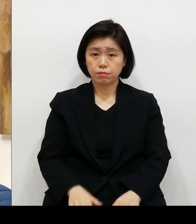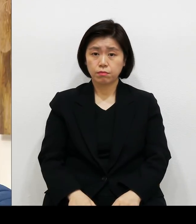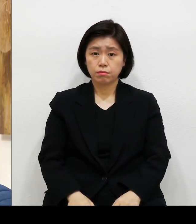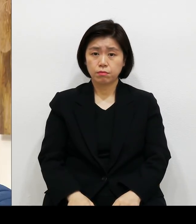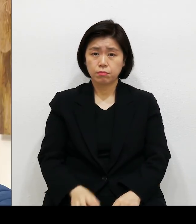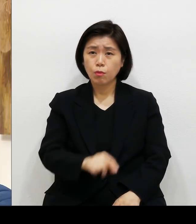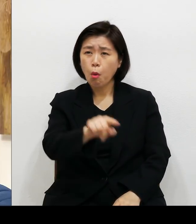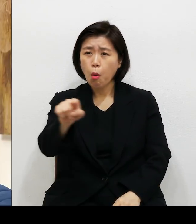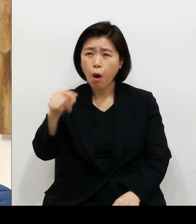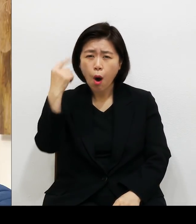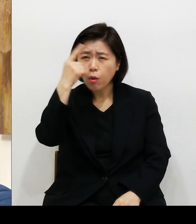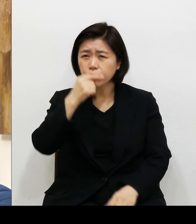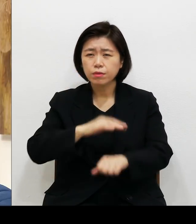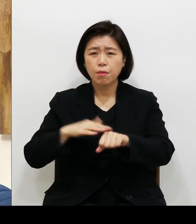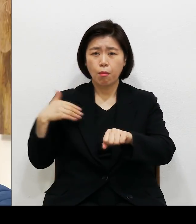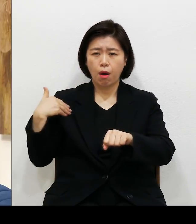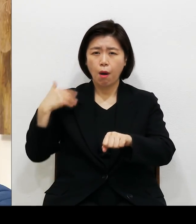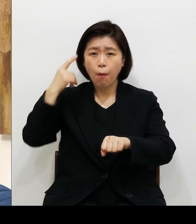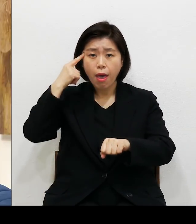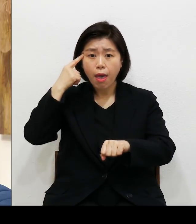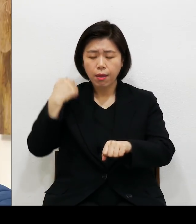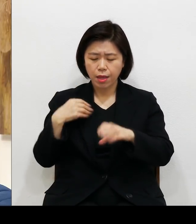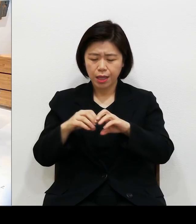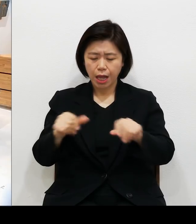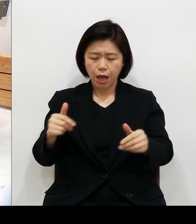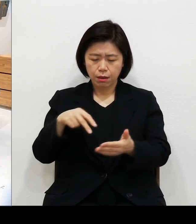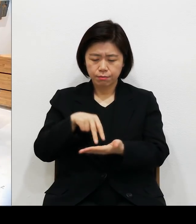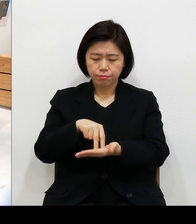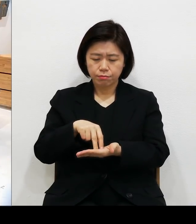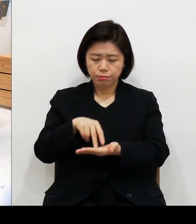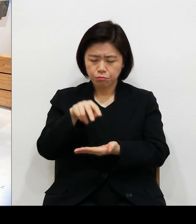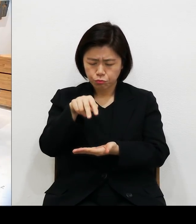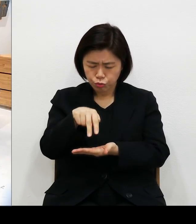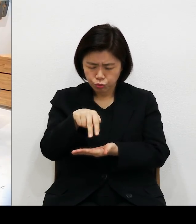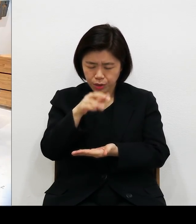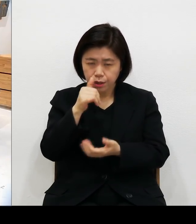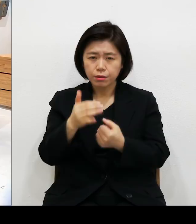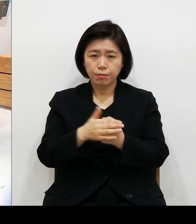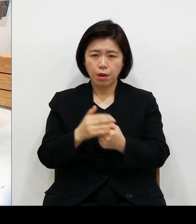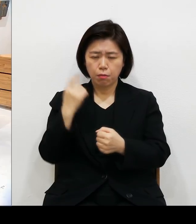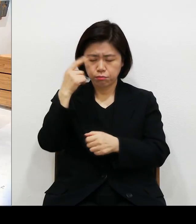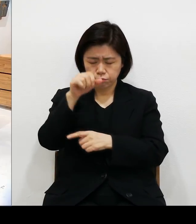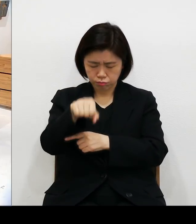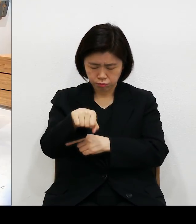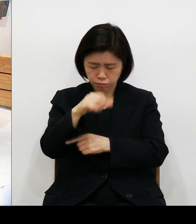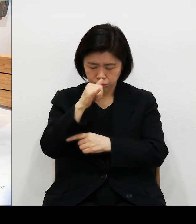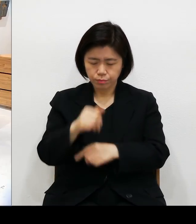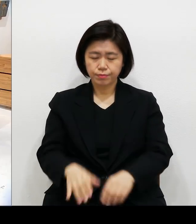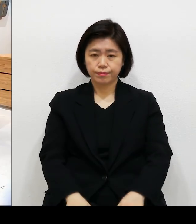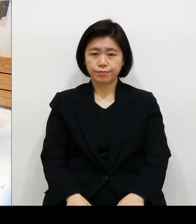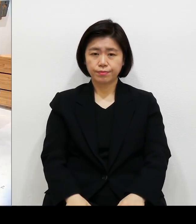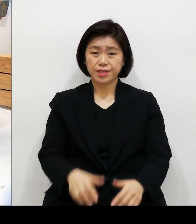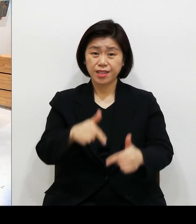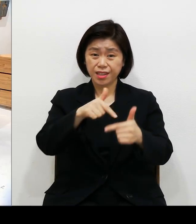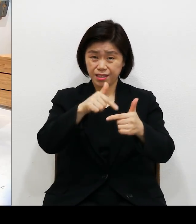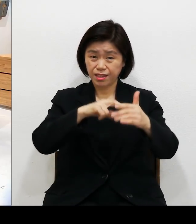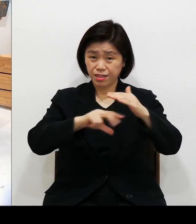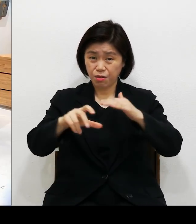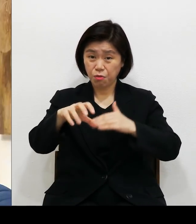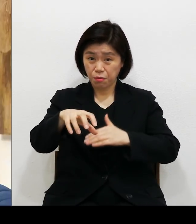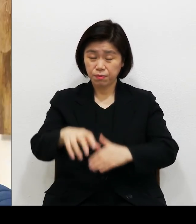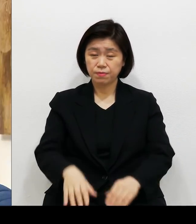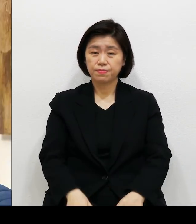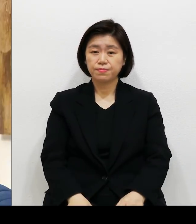어떻게 생기셨는지 몰라요. 땅만 쳐다보고 있으니까. 어디로 이러고. 나가셨어요? 그때는 강남역이었던 것 같아요. 아, 사람들 많이 처음에. 모이는 곳에.